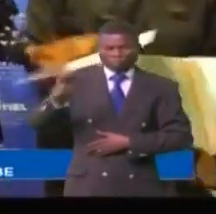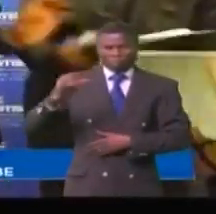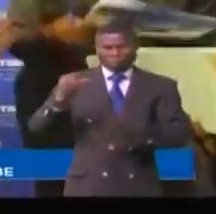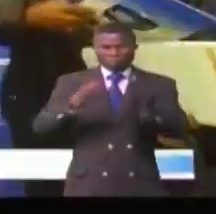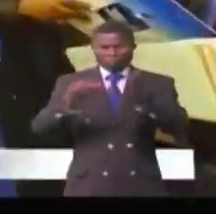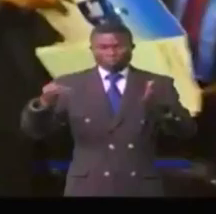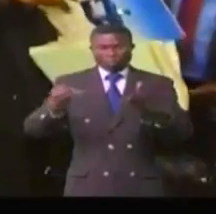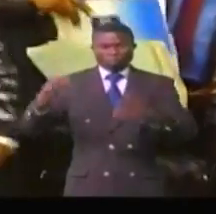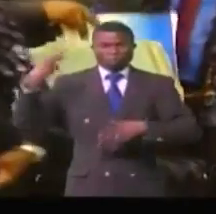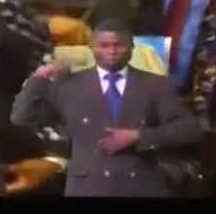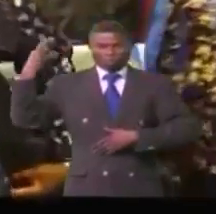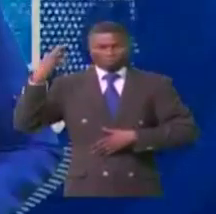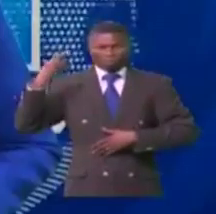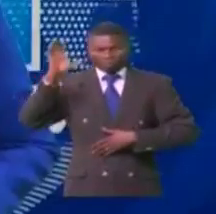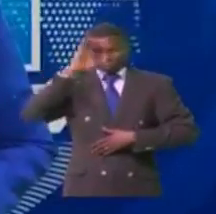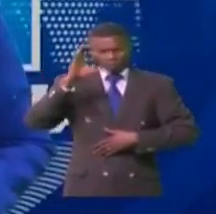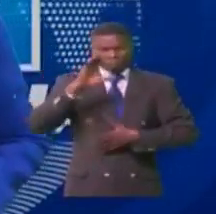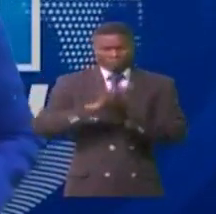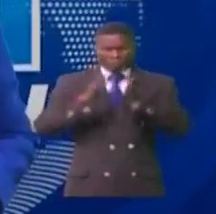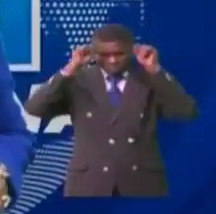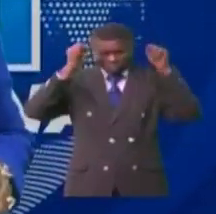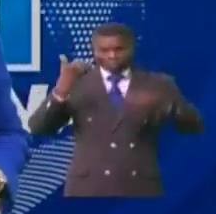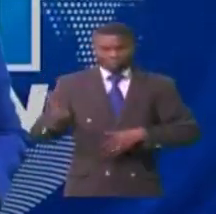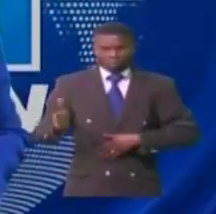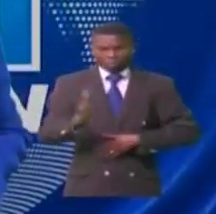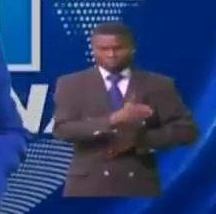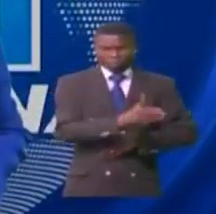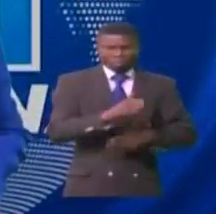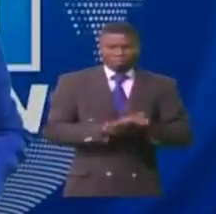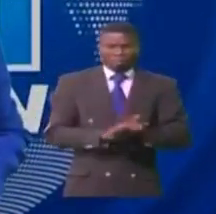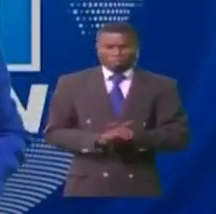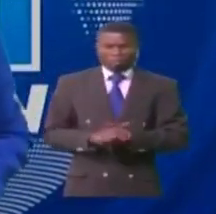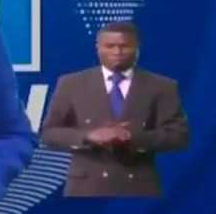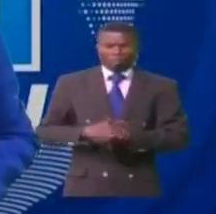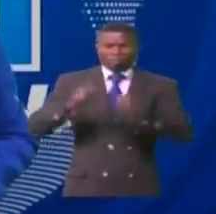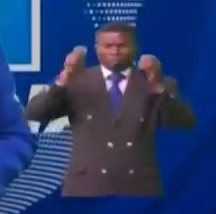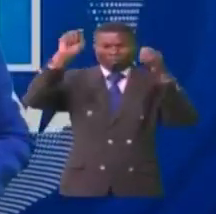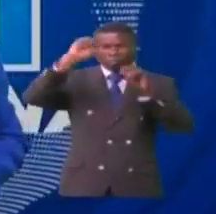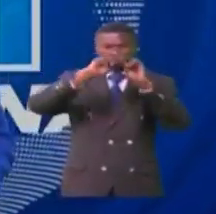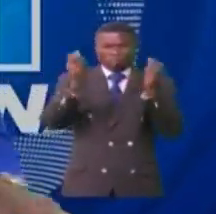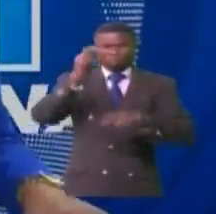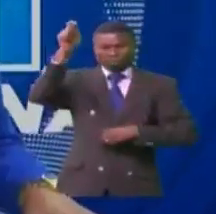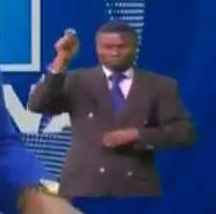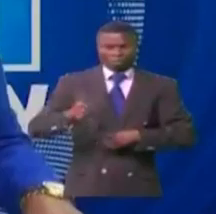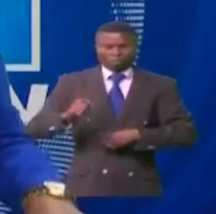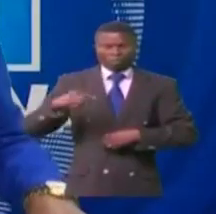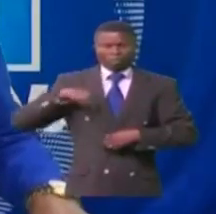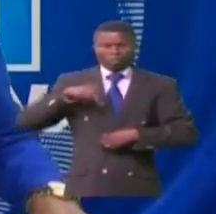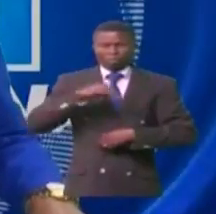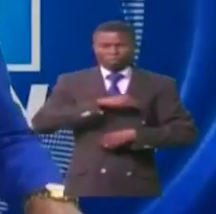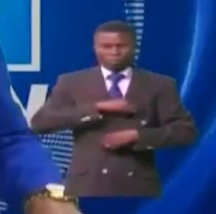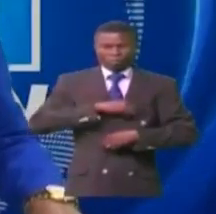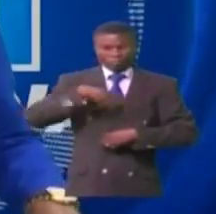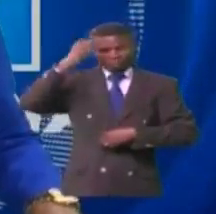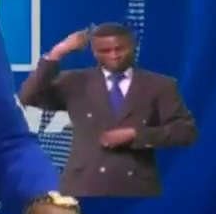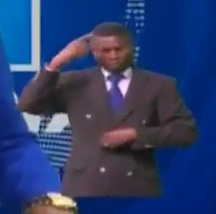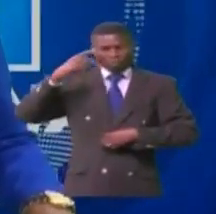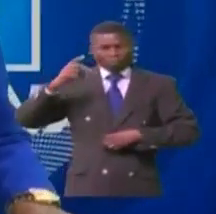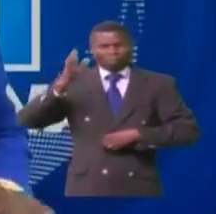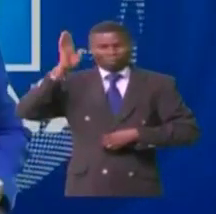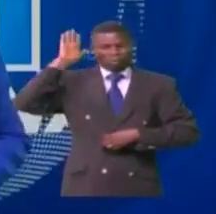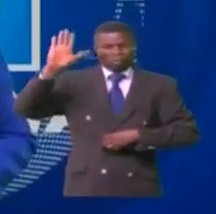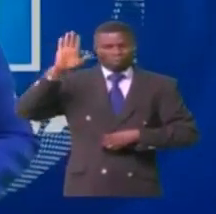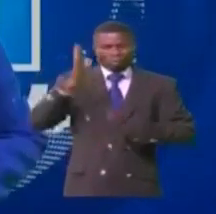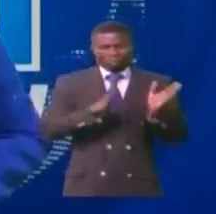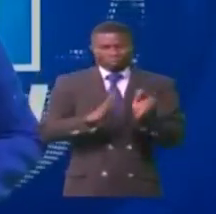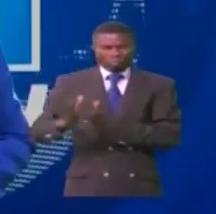dans la course menant au pouvoir. Entre-temps, les états-majors des partis politiques membres de l'Union sacrée se